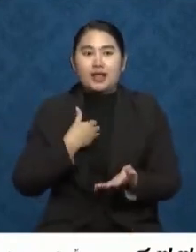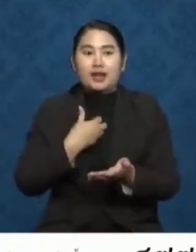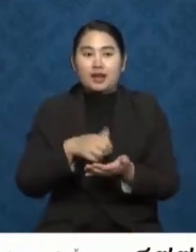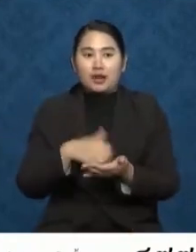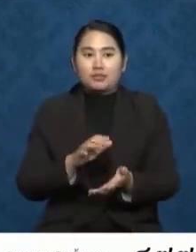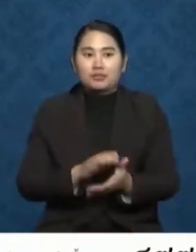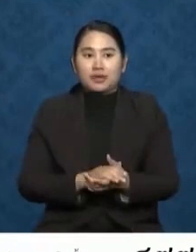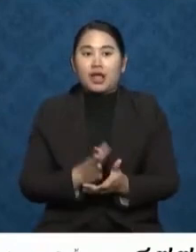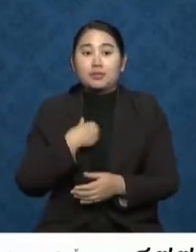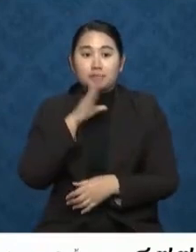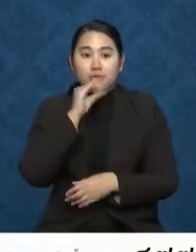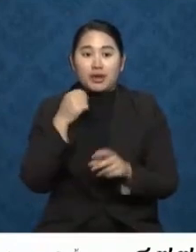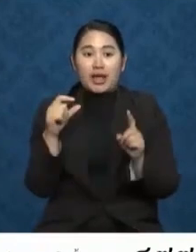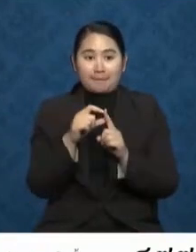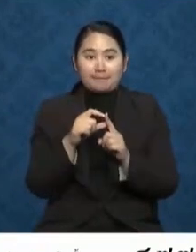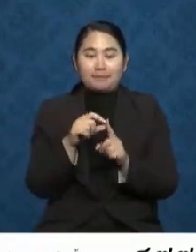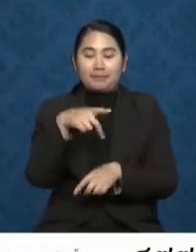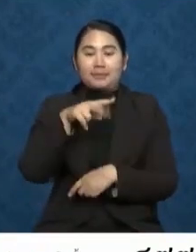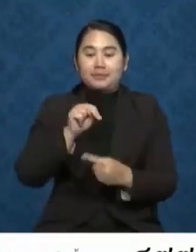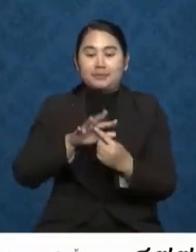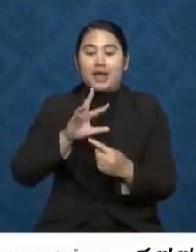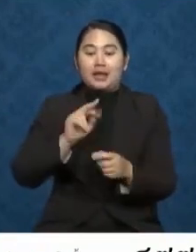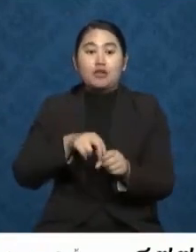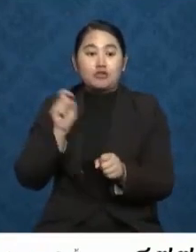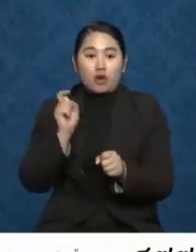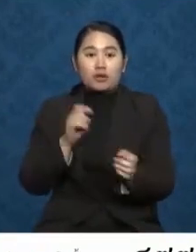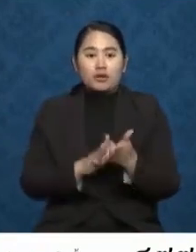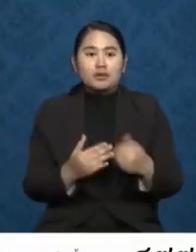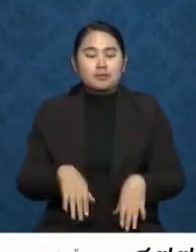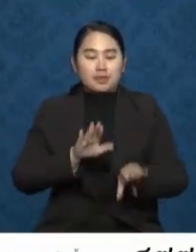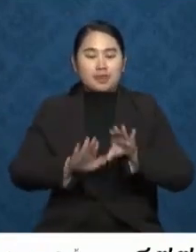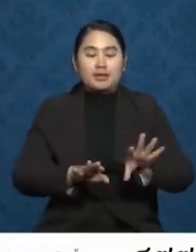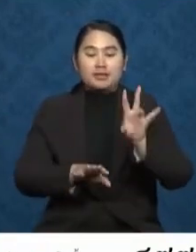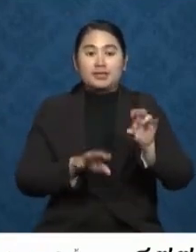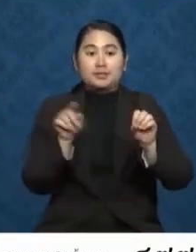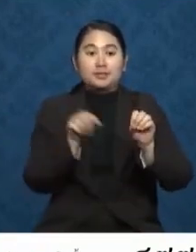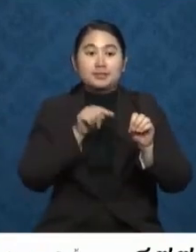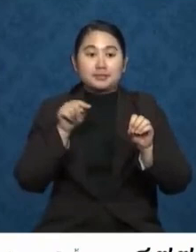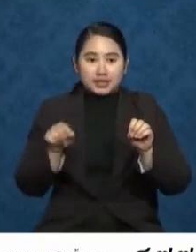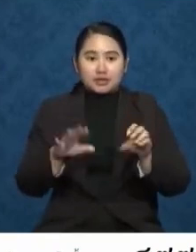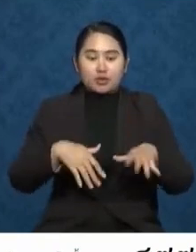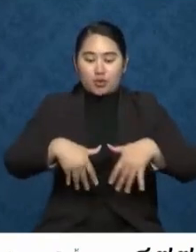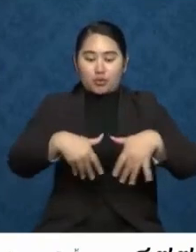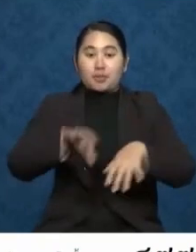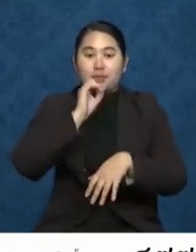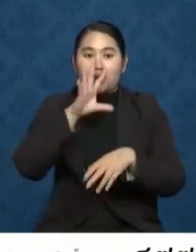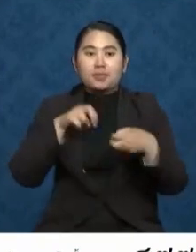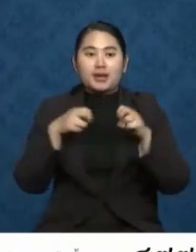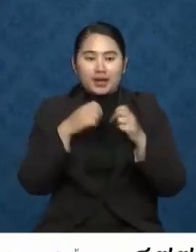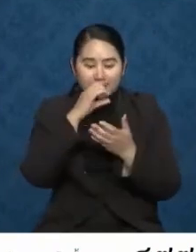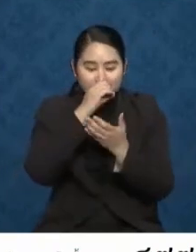าตครับไม่พนันขออนุญาตถอนผมขอยืนยันได้เลยว่า 70% ของคนพี่น้องประชาชนจะบอกว่าปัญหายาเสพ